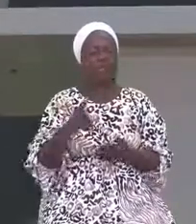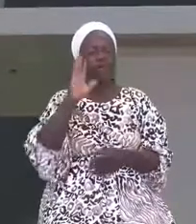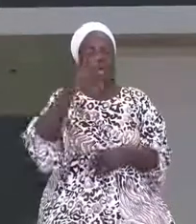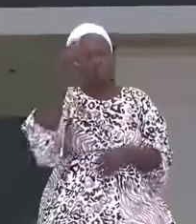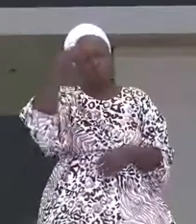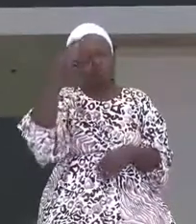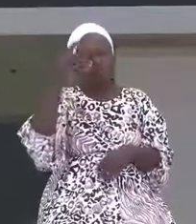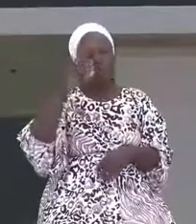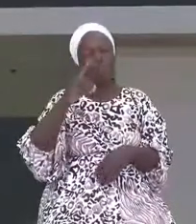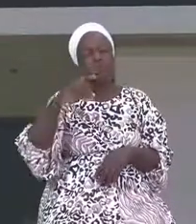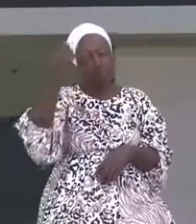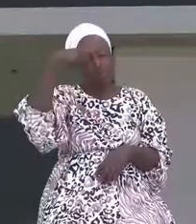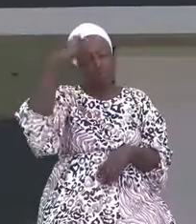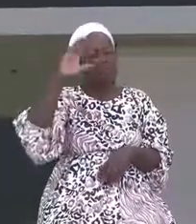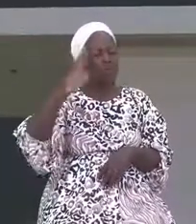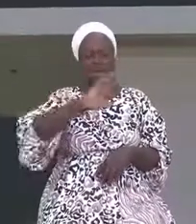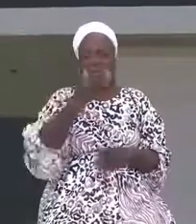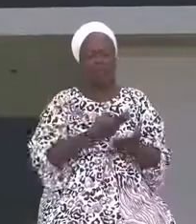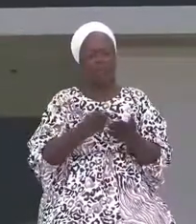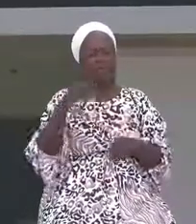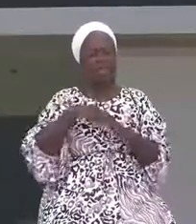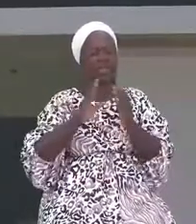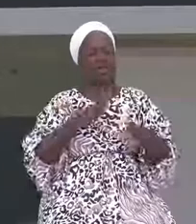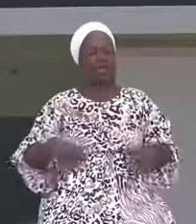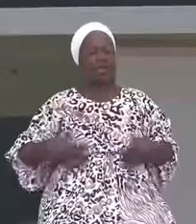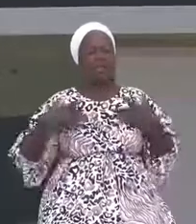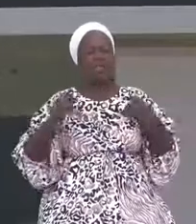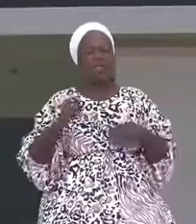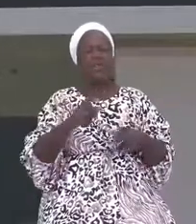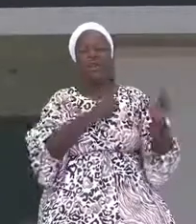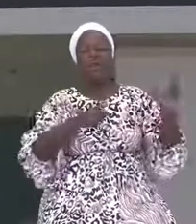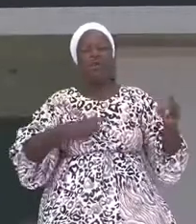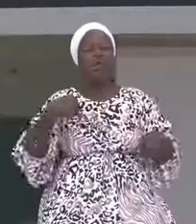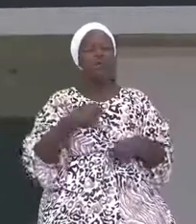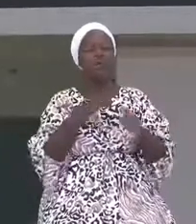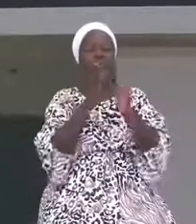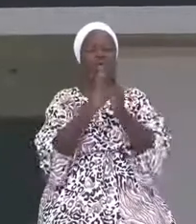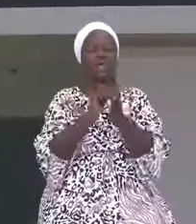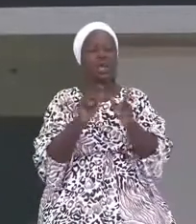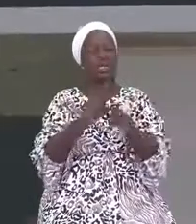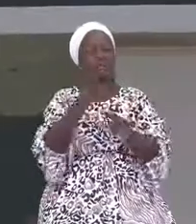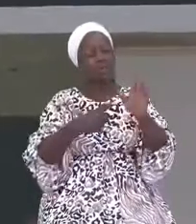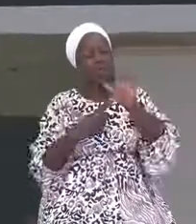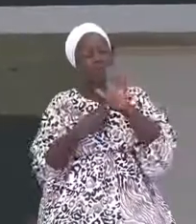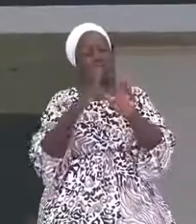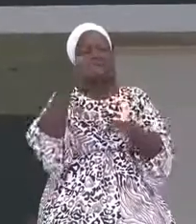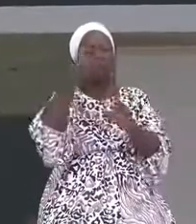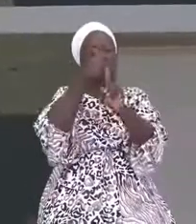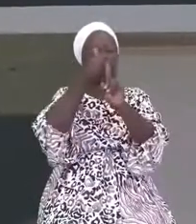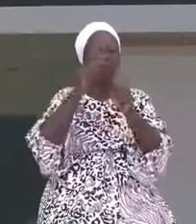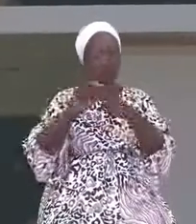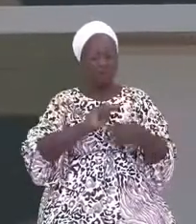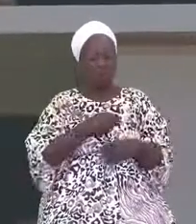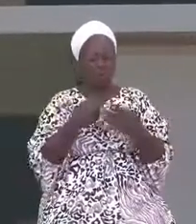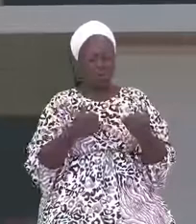sagesse ne faillira jamais dans nos vies. Seigneur, nous prions. Comme tu te révèles à nous en ce jour,